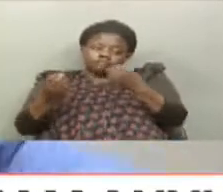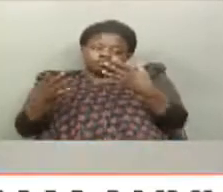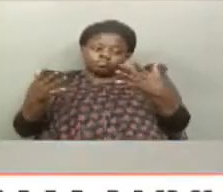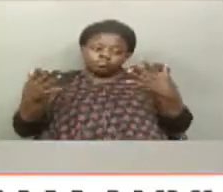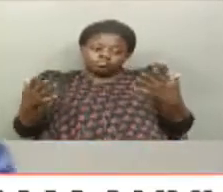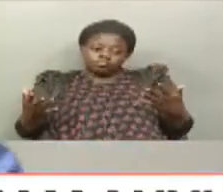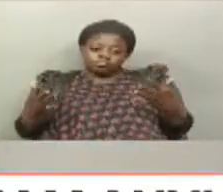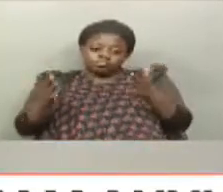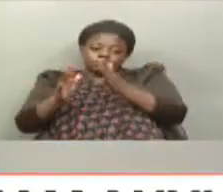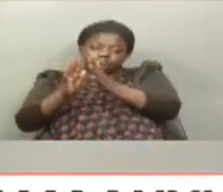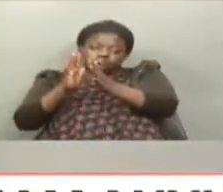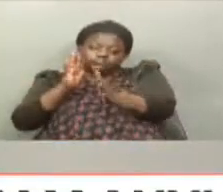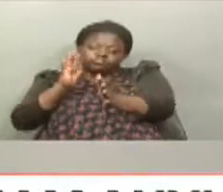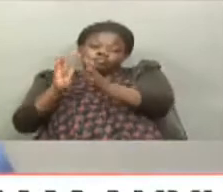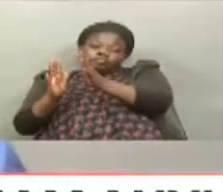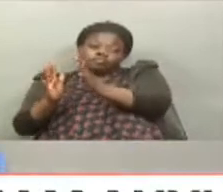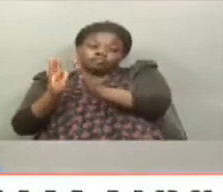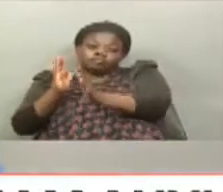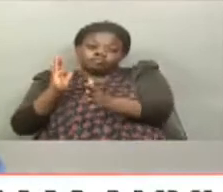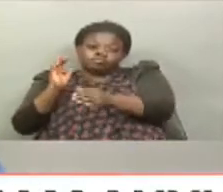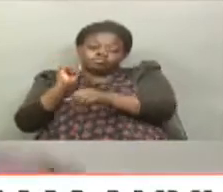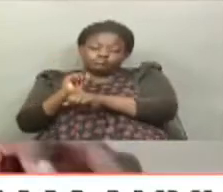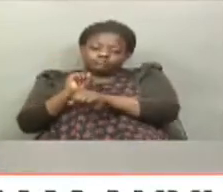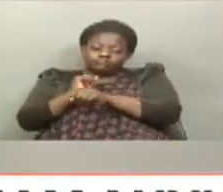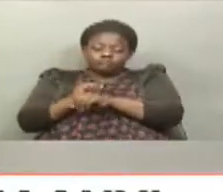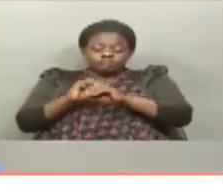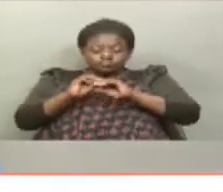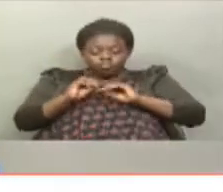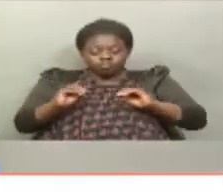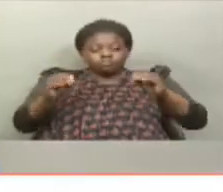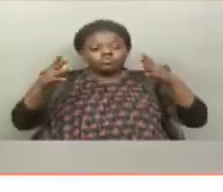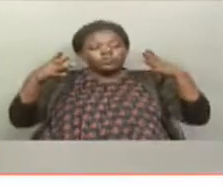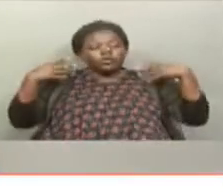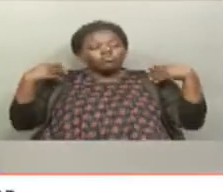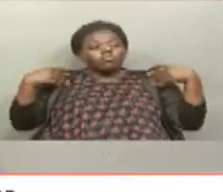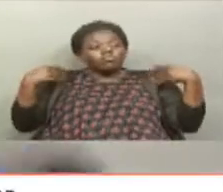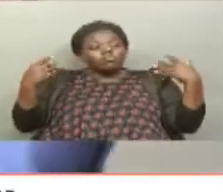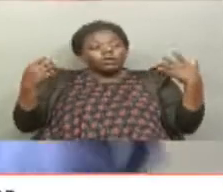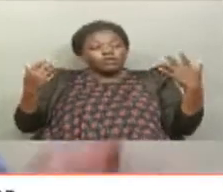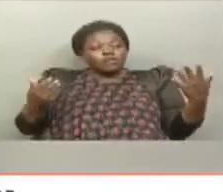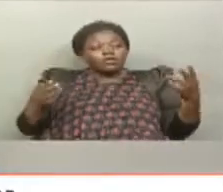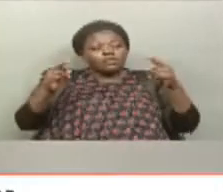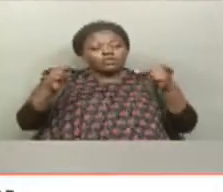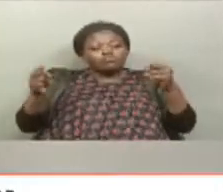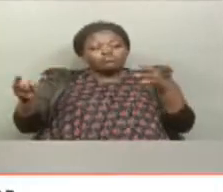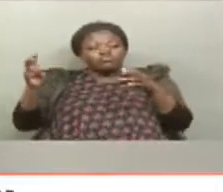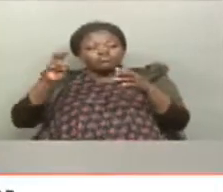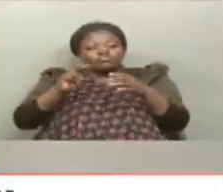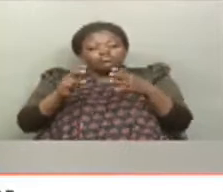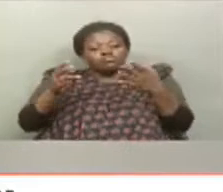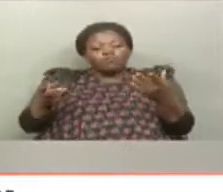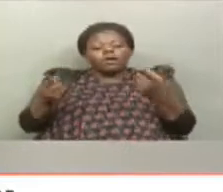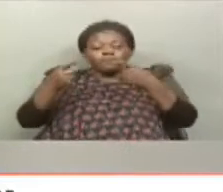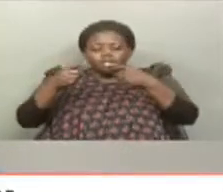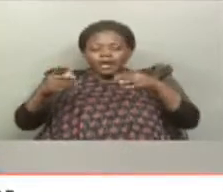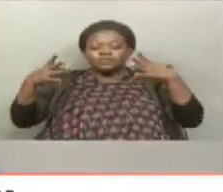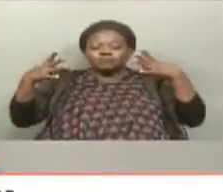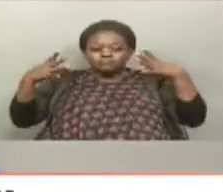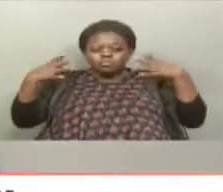ne kulayini eno ng'abakozi batendeka practically sikunyumya bunyumya naye kubatendeka